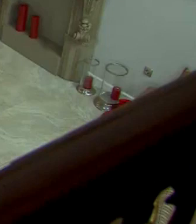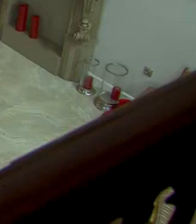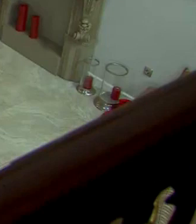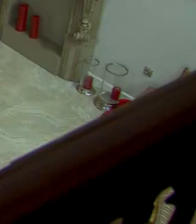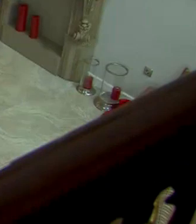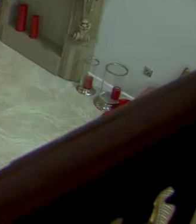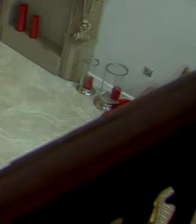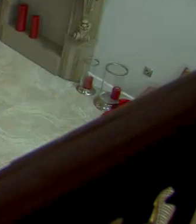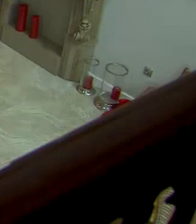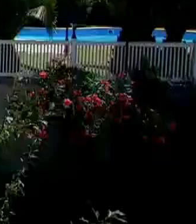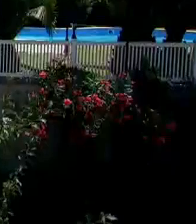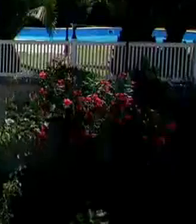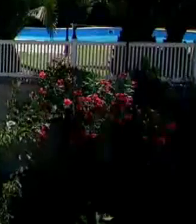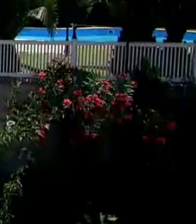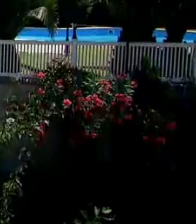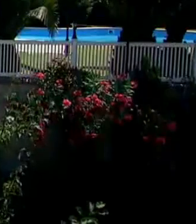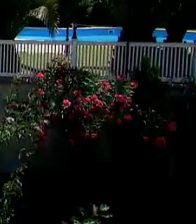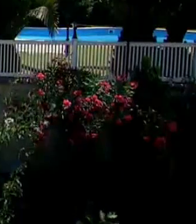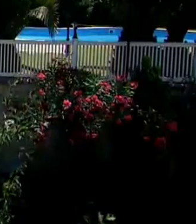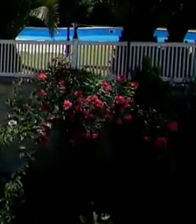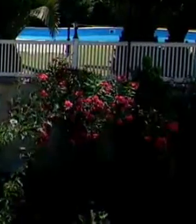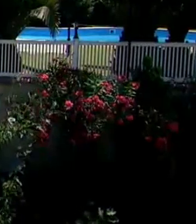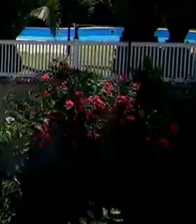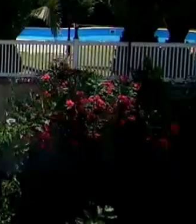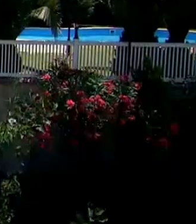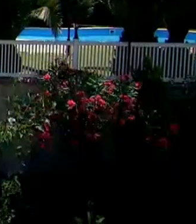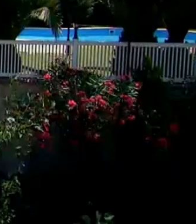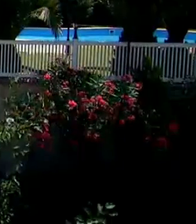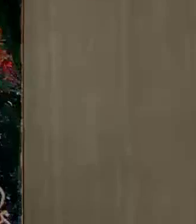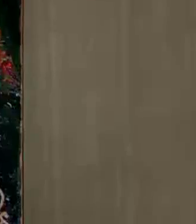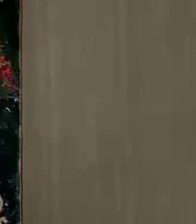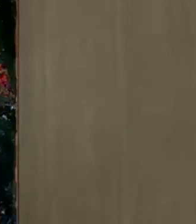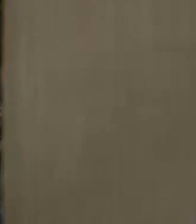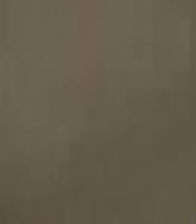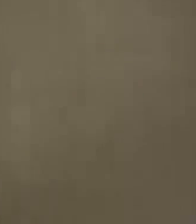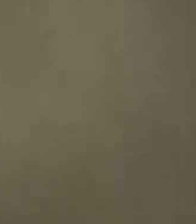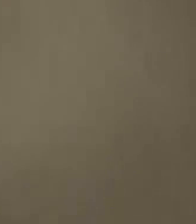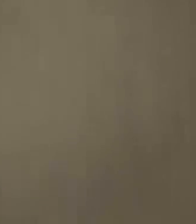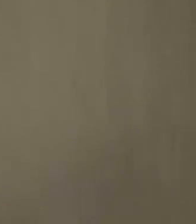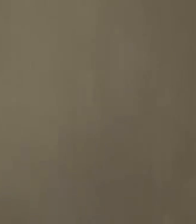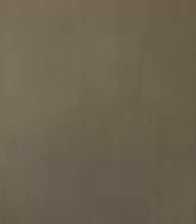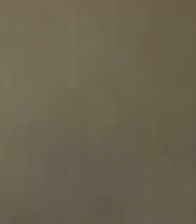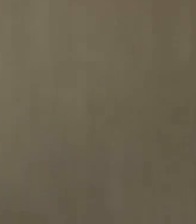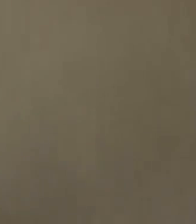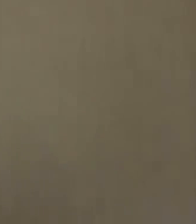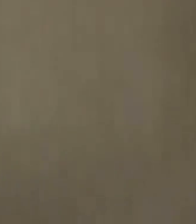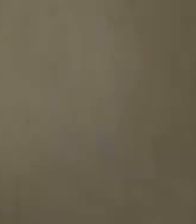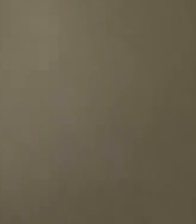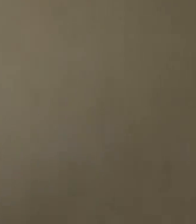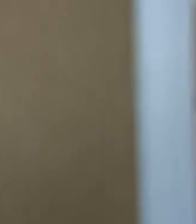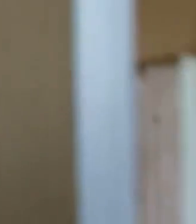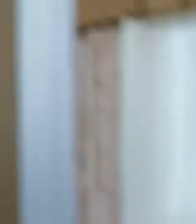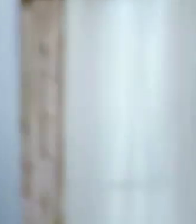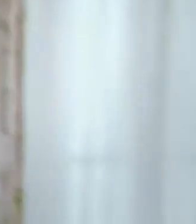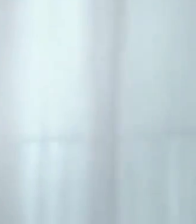Adam da Mustafa var. Villanın bahçeden görünümü. Nurhan belli ki pes etmemiş. Başı önünde üzgün. Üst kattan salona